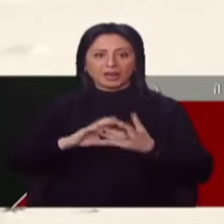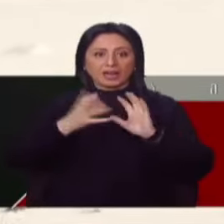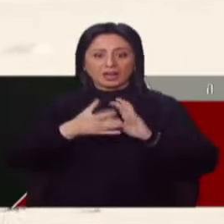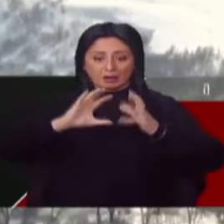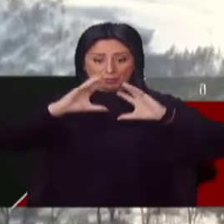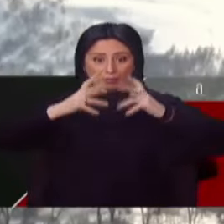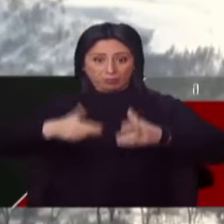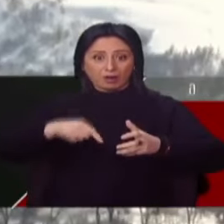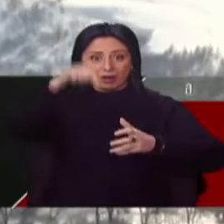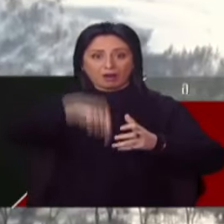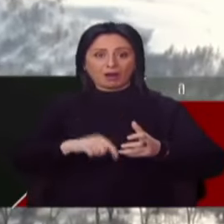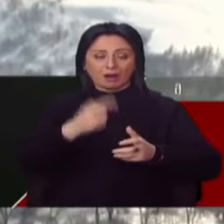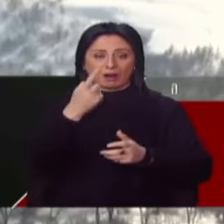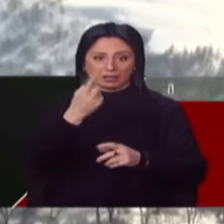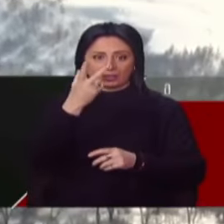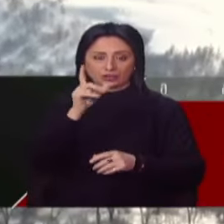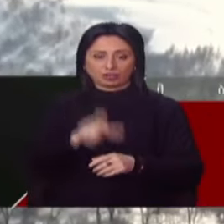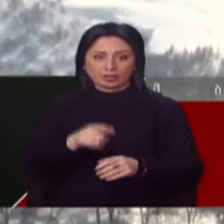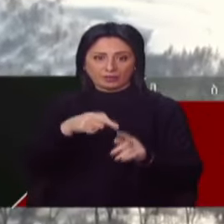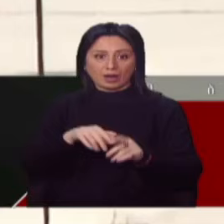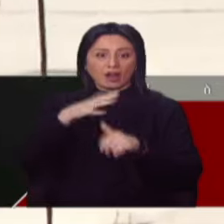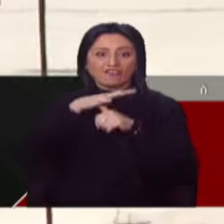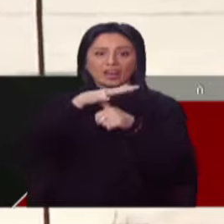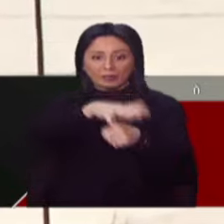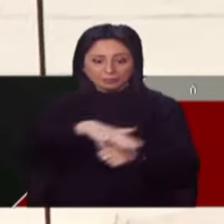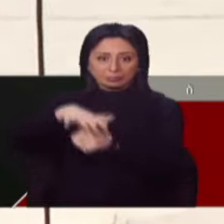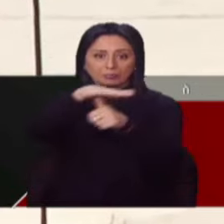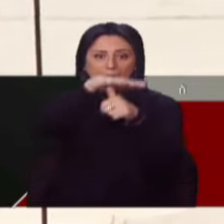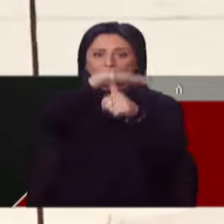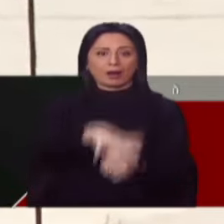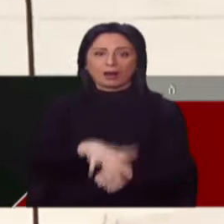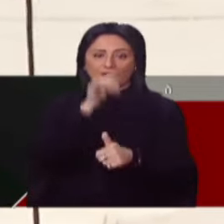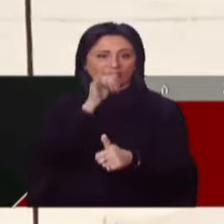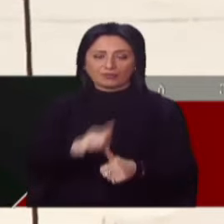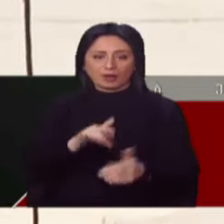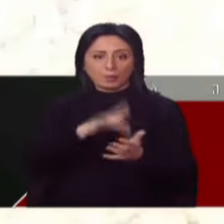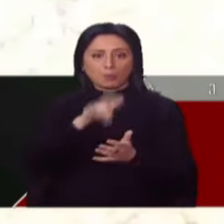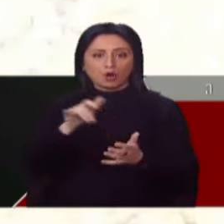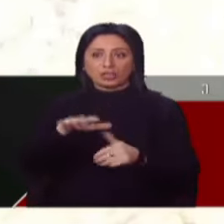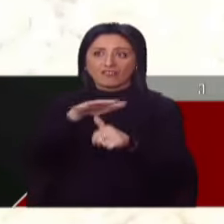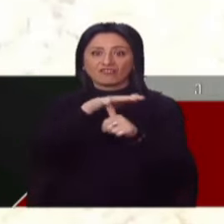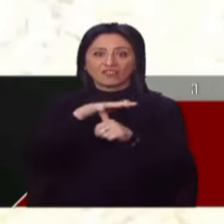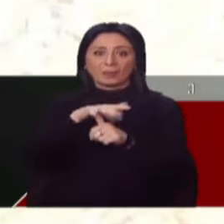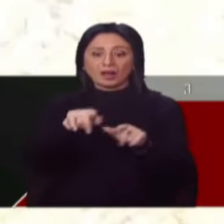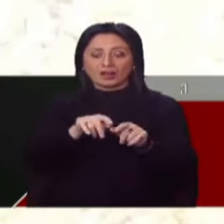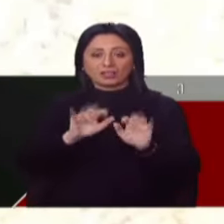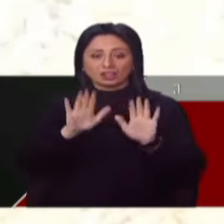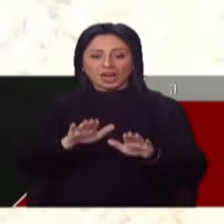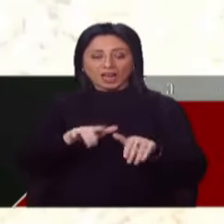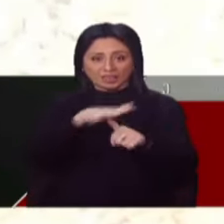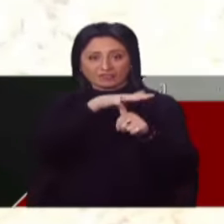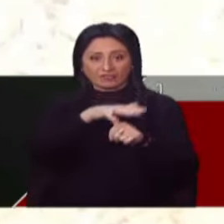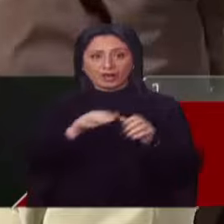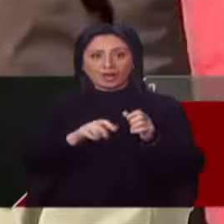როგორც გუშინ ვერტფრენმაც ვერ მოახერხა დაჯდომა ადგილზე და მაშველები და მოსახლეობა ვერტფრენმა ადგილზე შემთხვევის